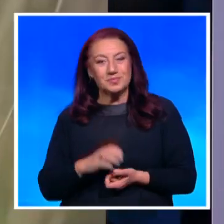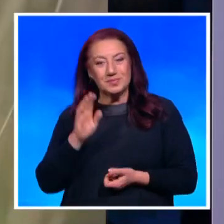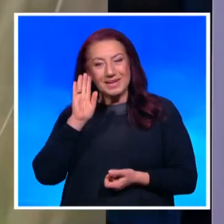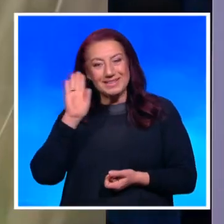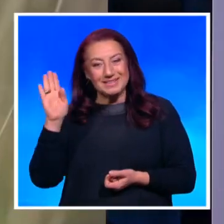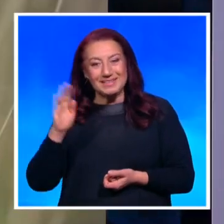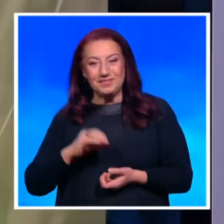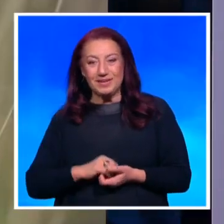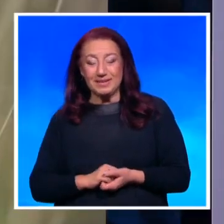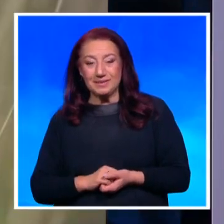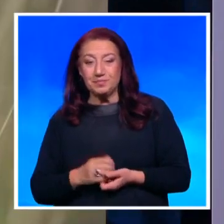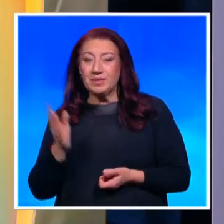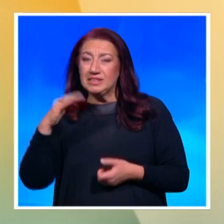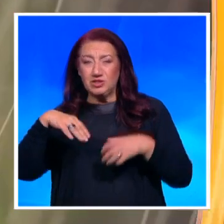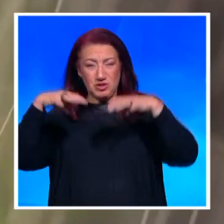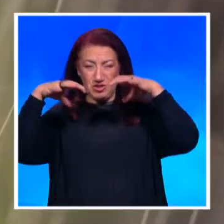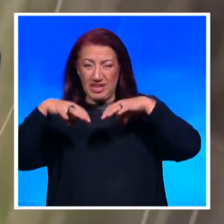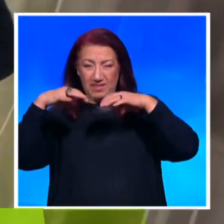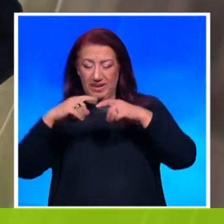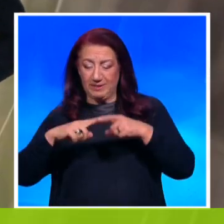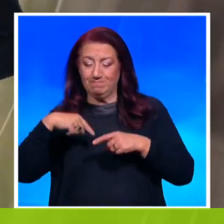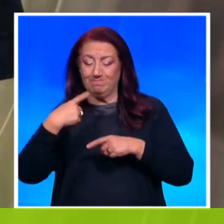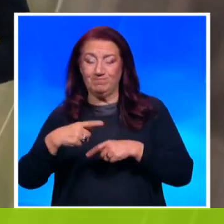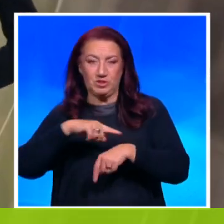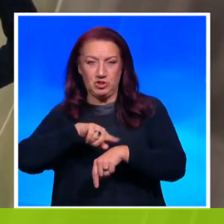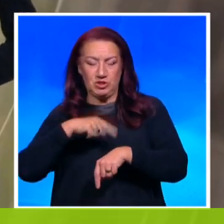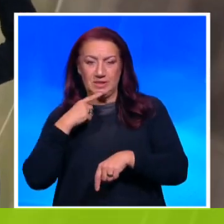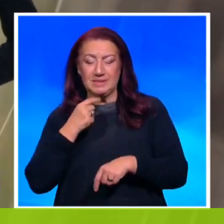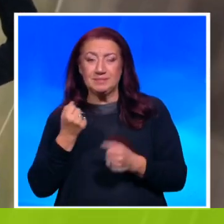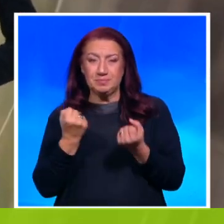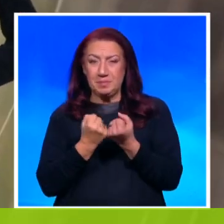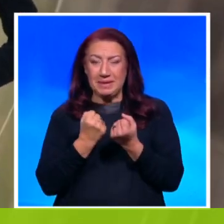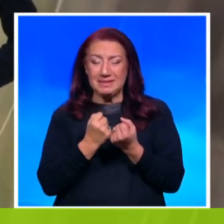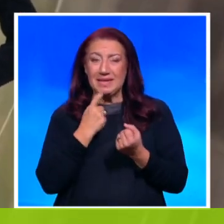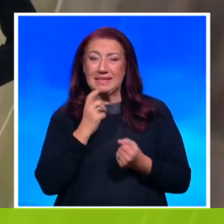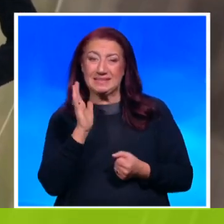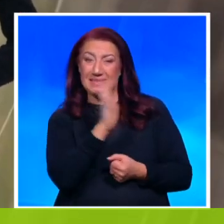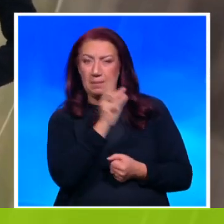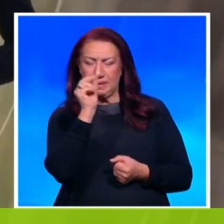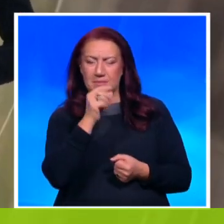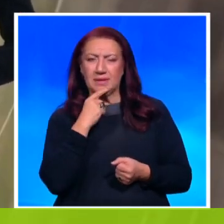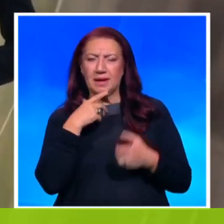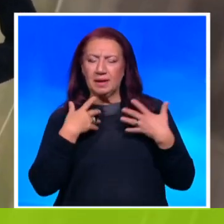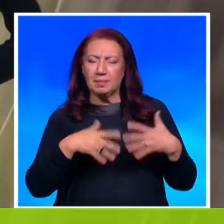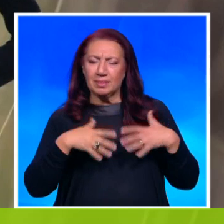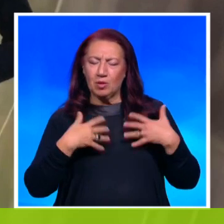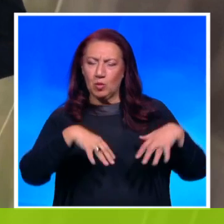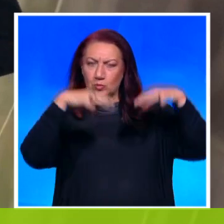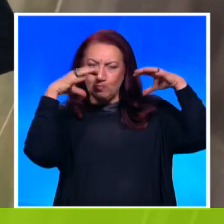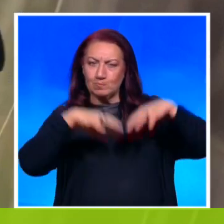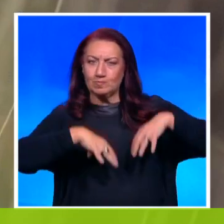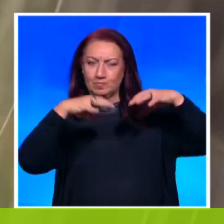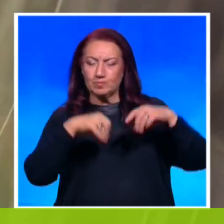Здравейте! Ще вали в следващите часове. На места в Западна България и в планинските райони количествата ще бъдат значителни. Освен